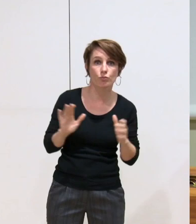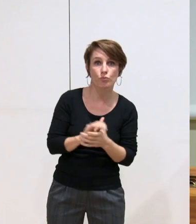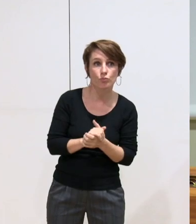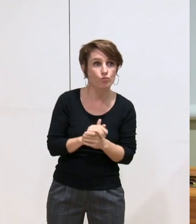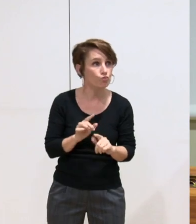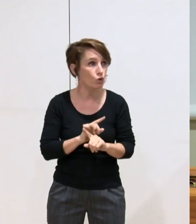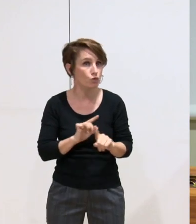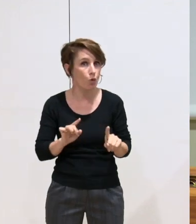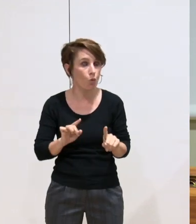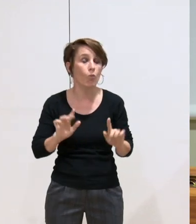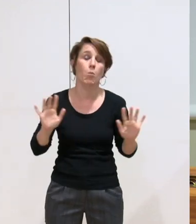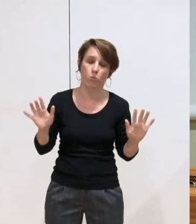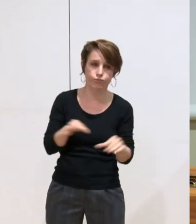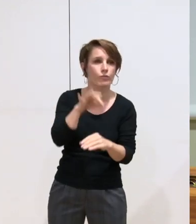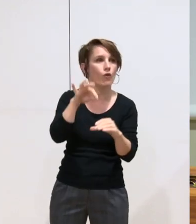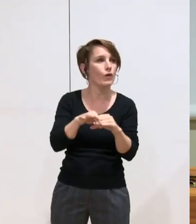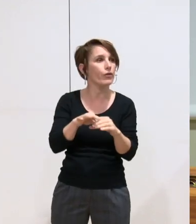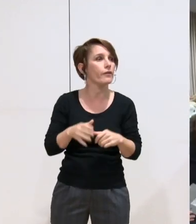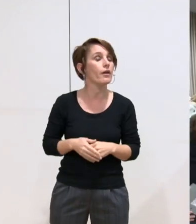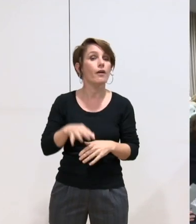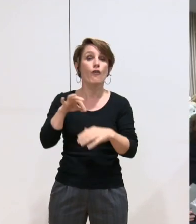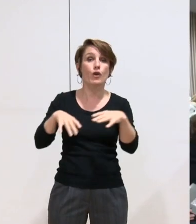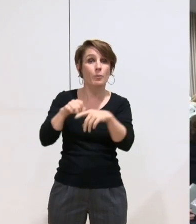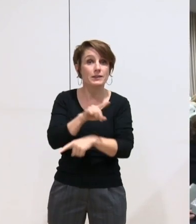Non, je la mets aux voix. Qui ne prend pas part au vote?